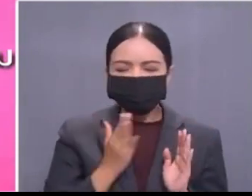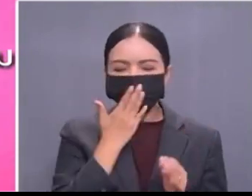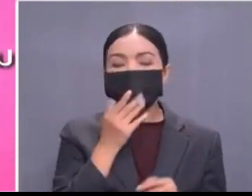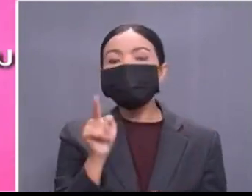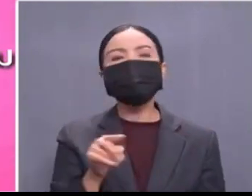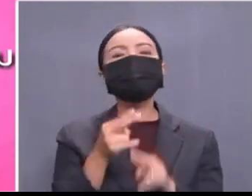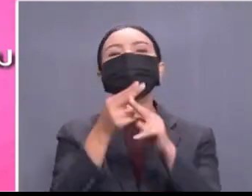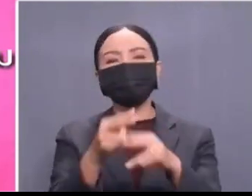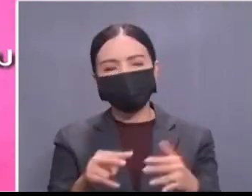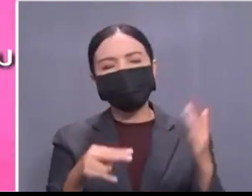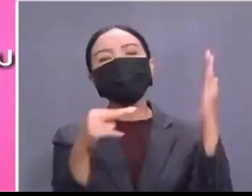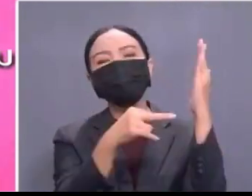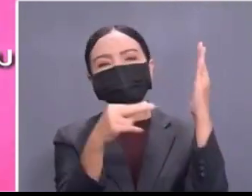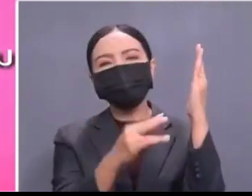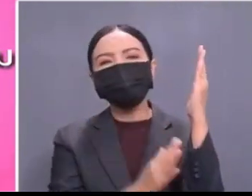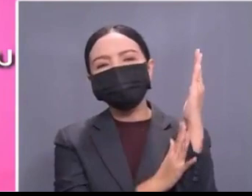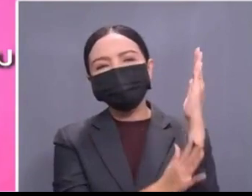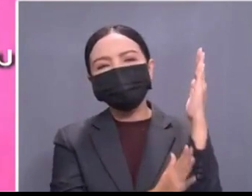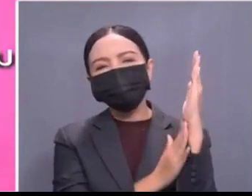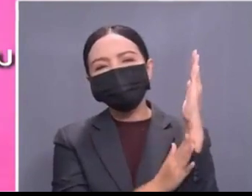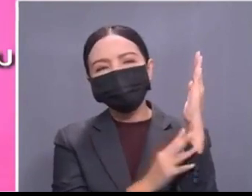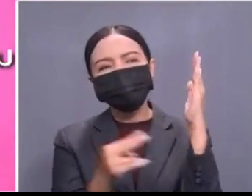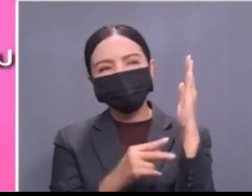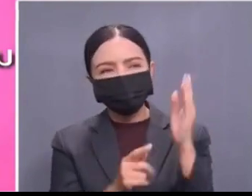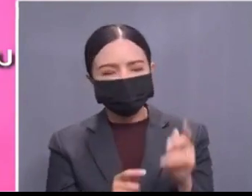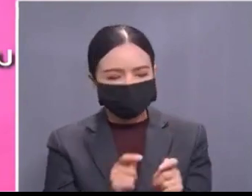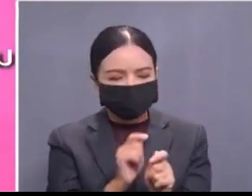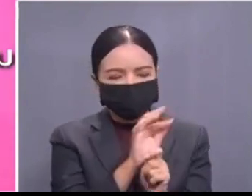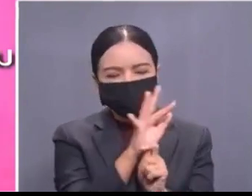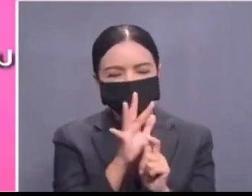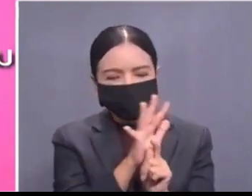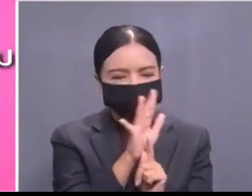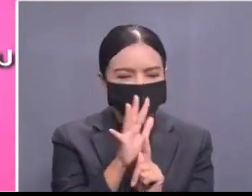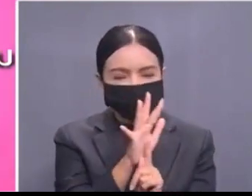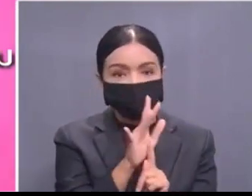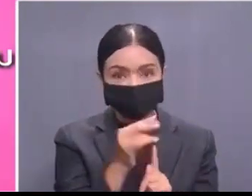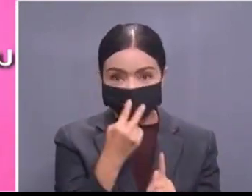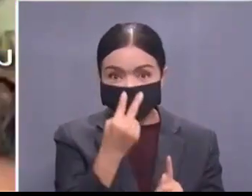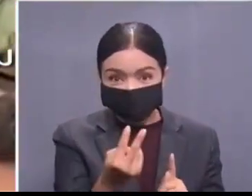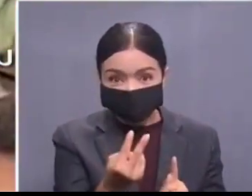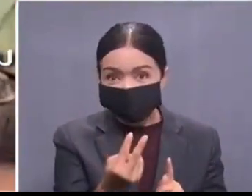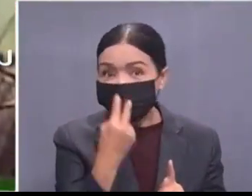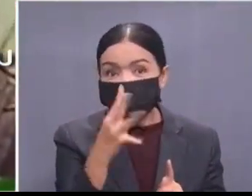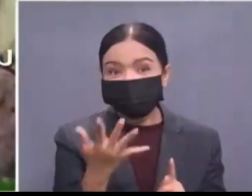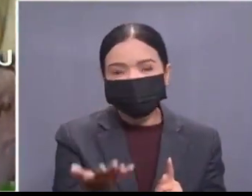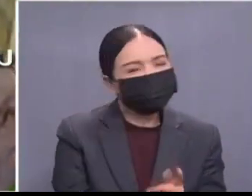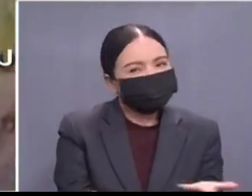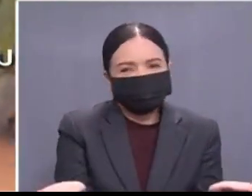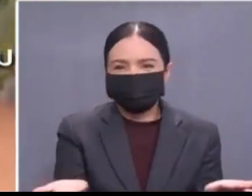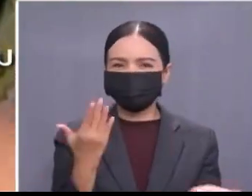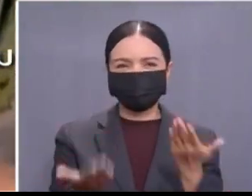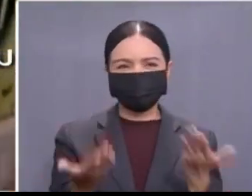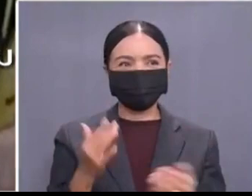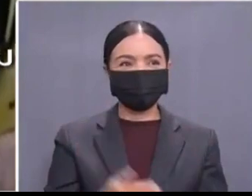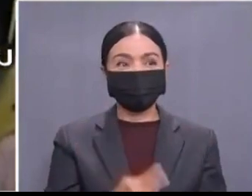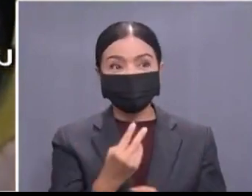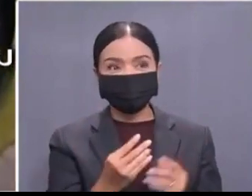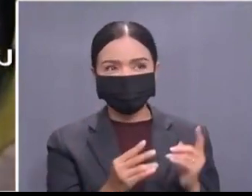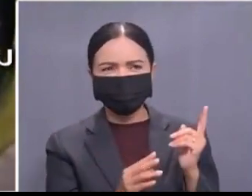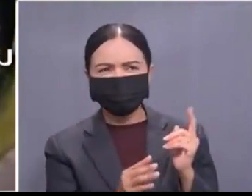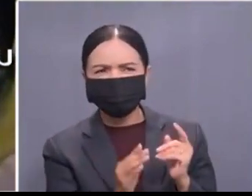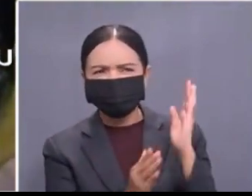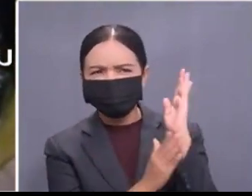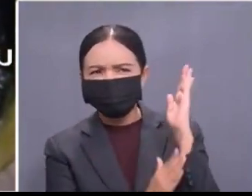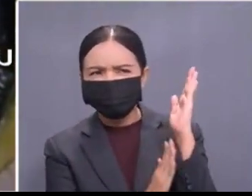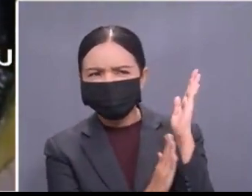ๆลองดูไปดูไปดูไปนะครับค่ะจุดเทียนขนาดนี้จะเห็นมั้ยไม่เห็นก็แล้วไปนะฮะเอออนี่ๆๆๆเดี๋ยวๆ